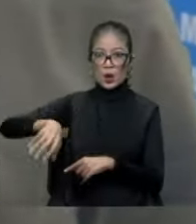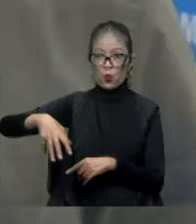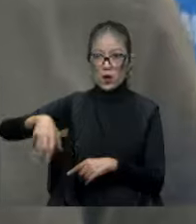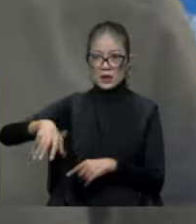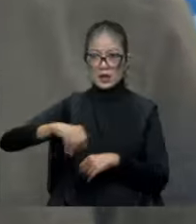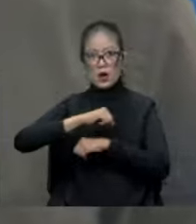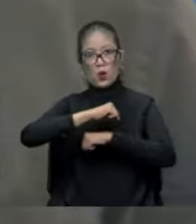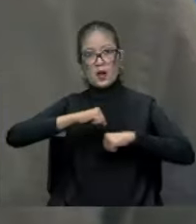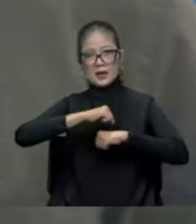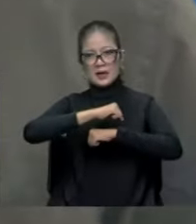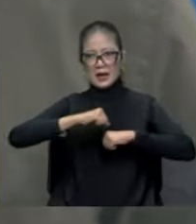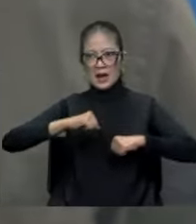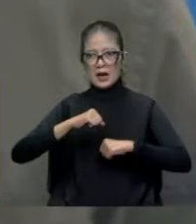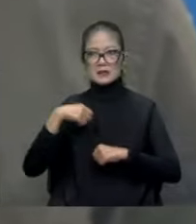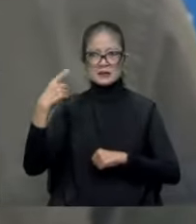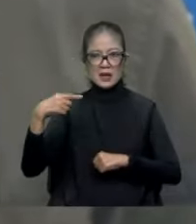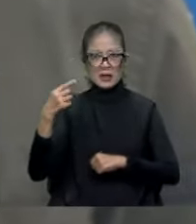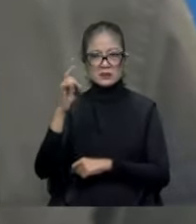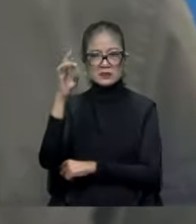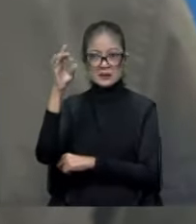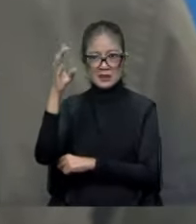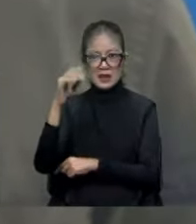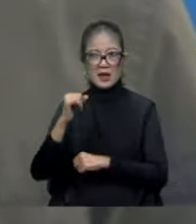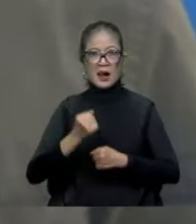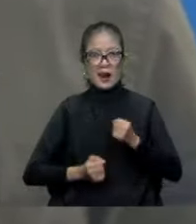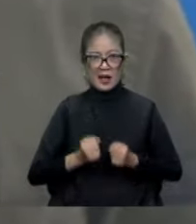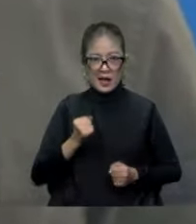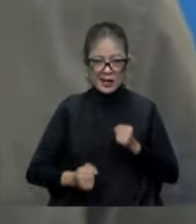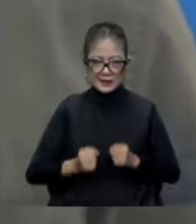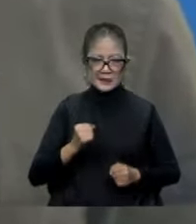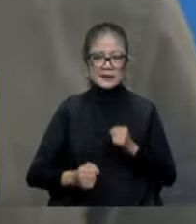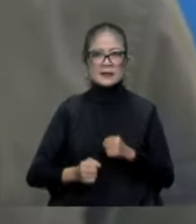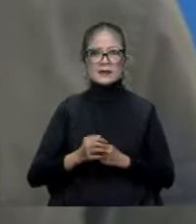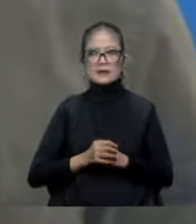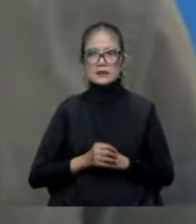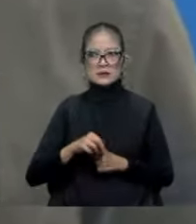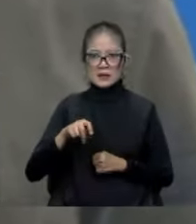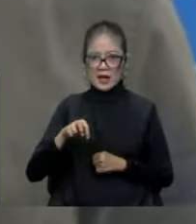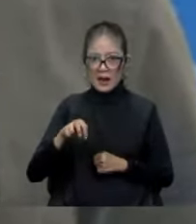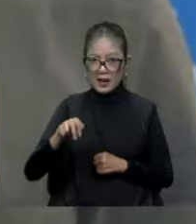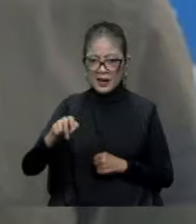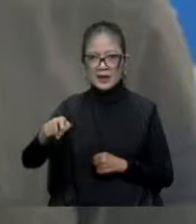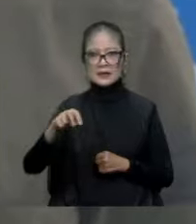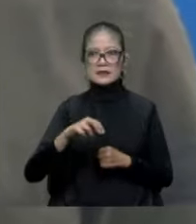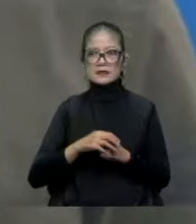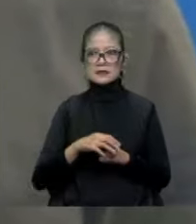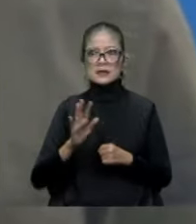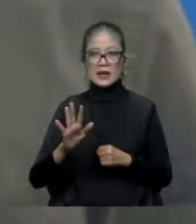setiap siang kita laksanakan lari siang, ya, mungkin dilalui dengan jalan, ya, nanti